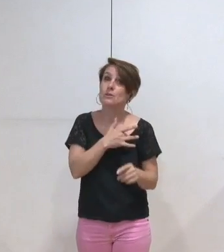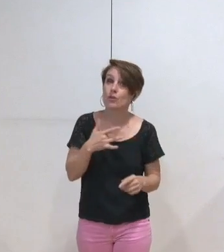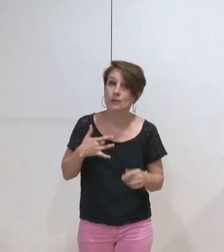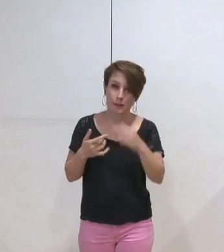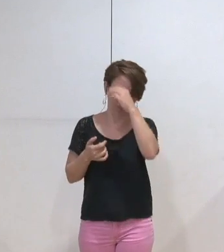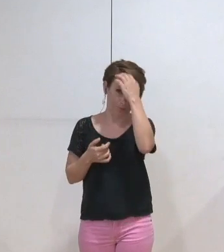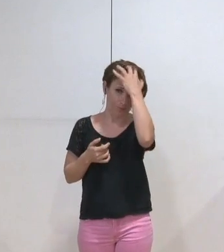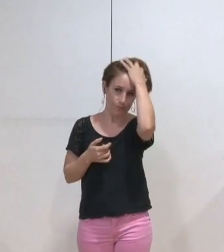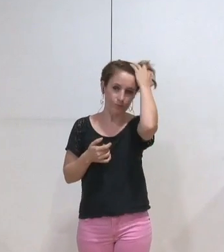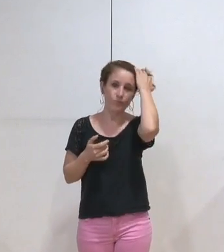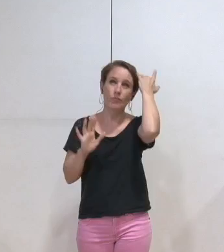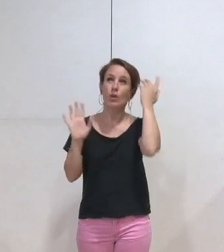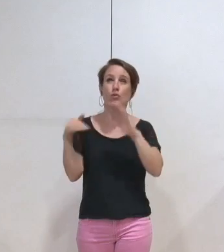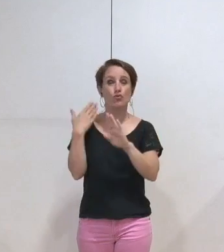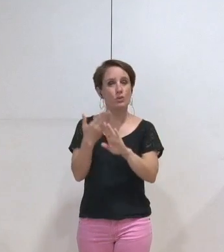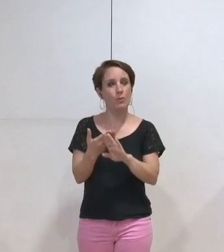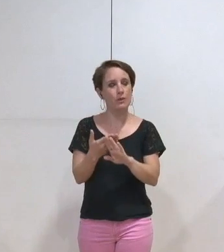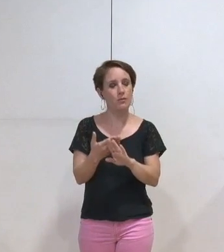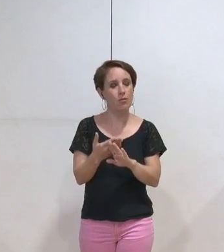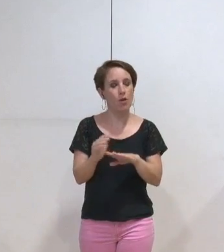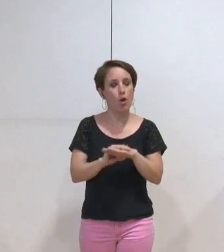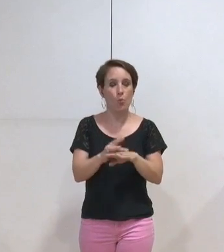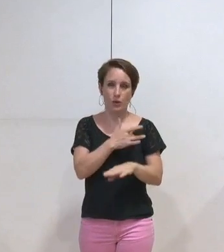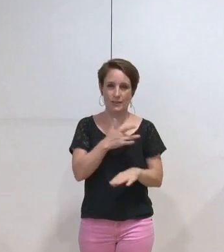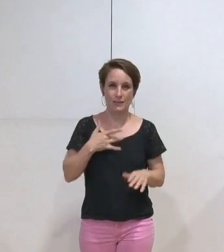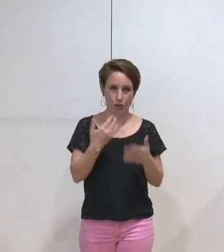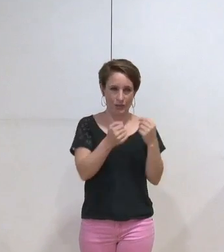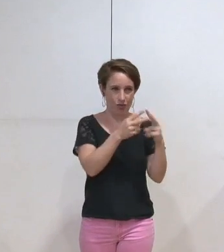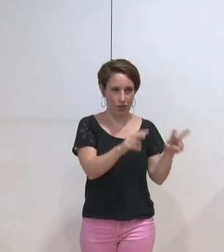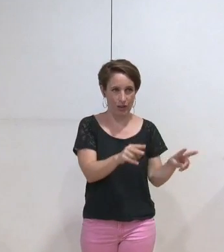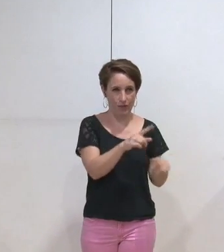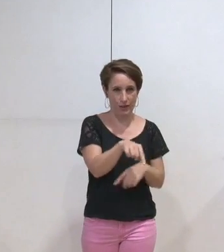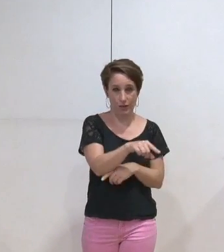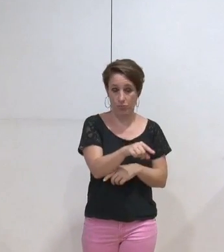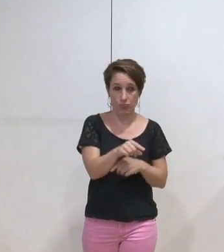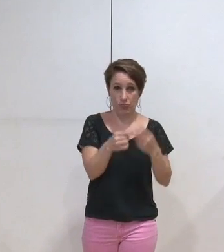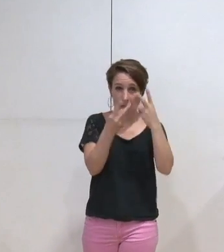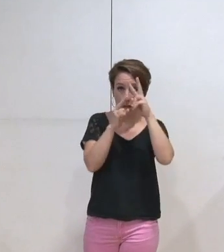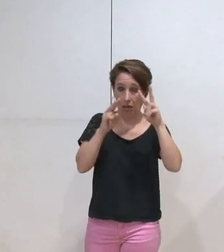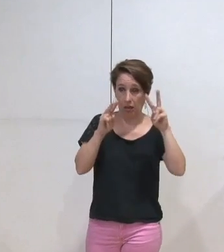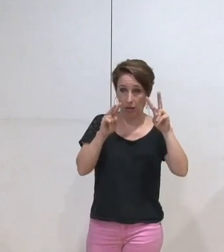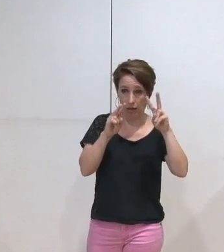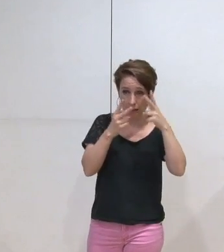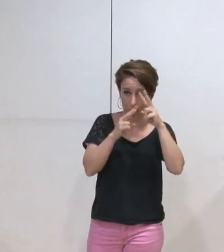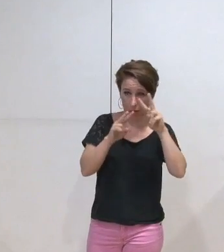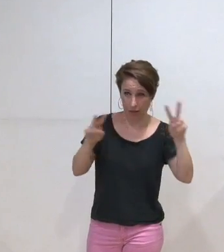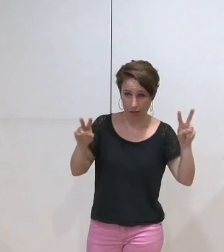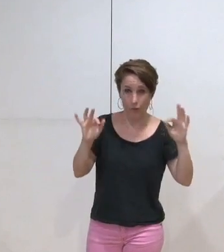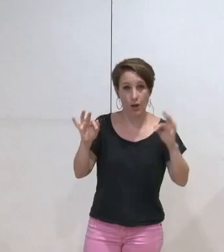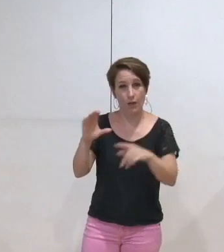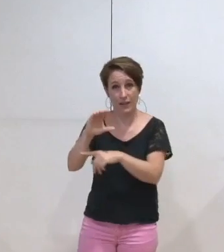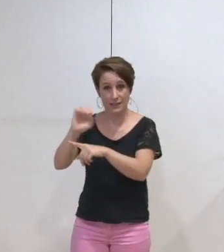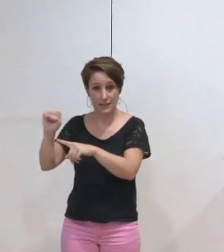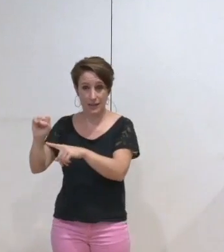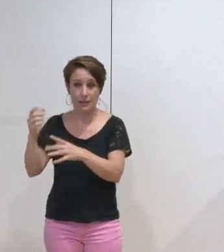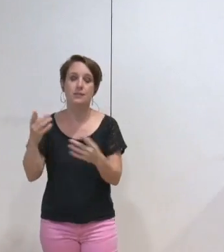présent la politique de santé était qui était mené à la ville ne concernait pas le CCAS ne concernait que la Direction de la santé publique et